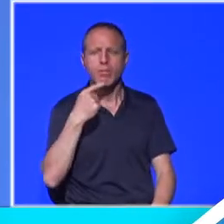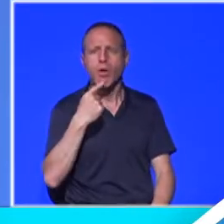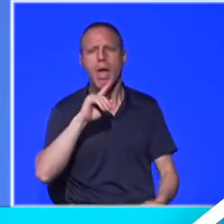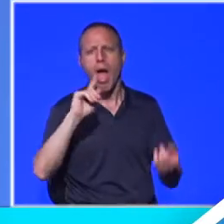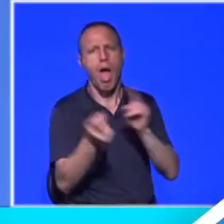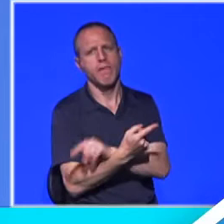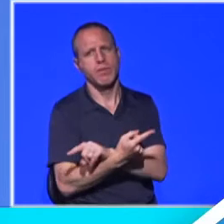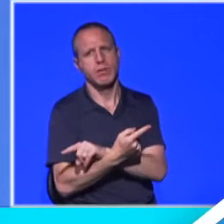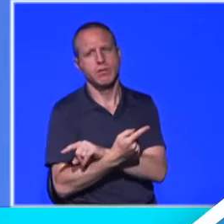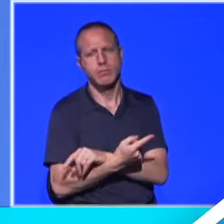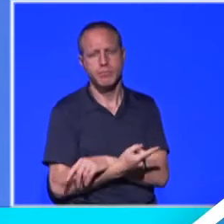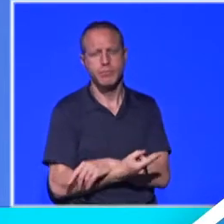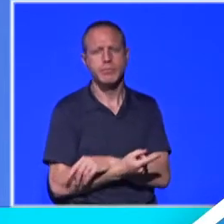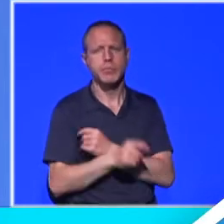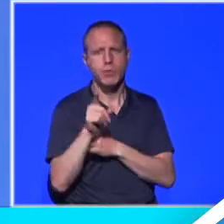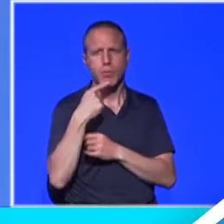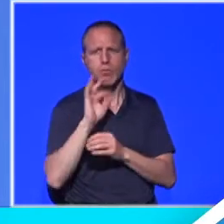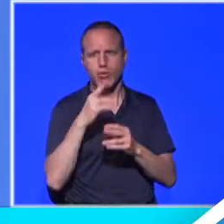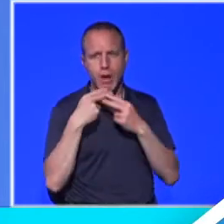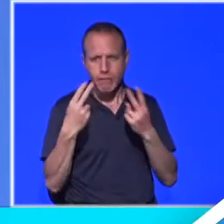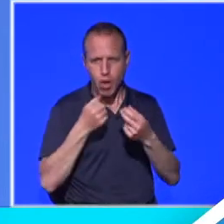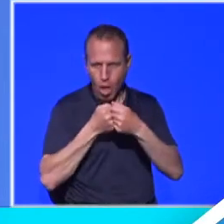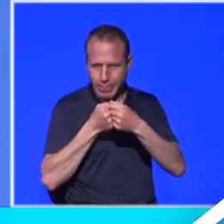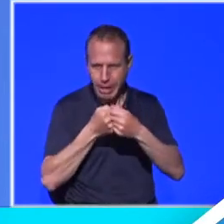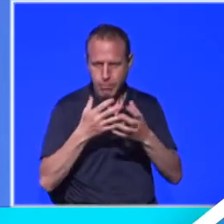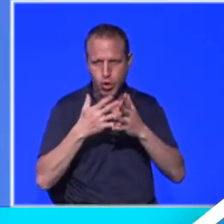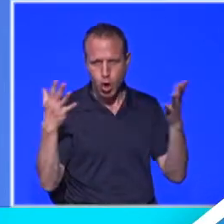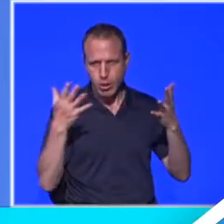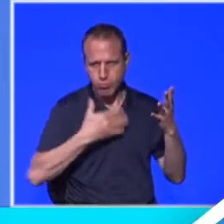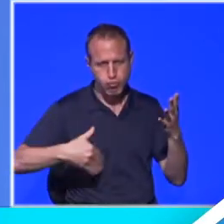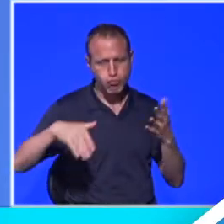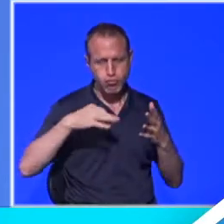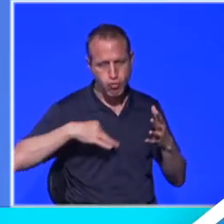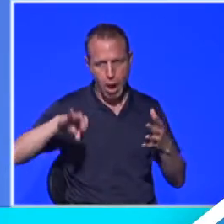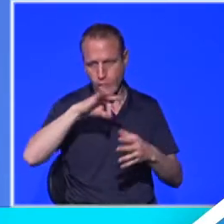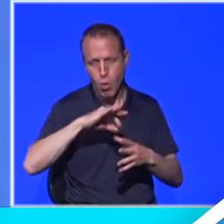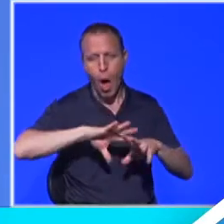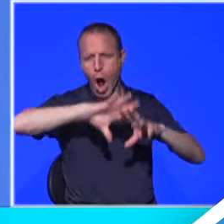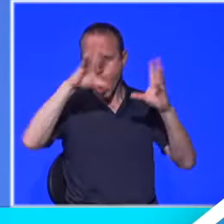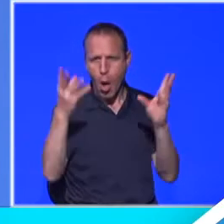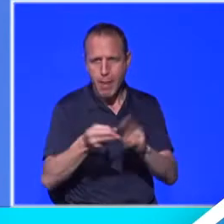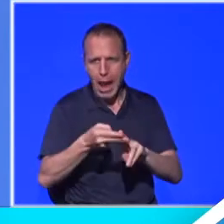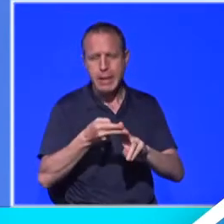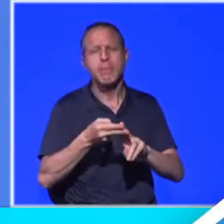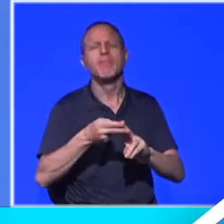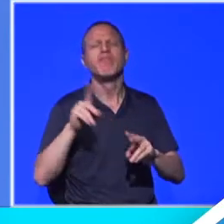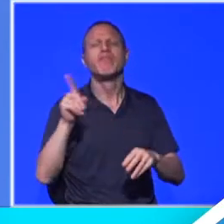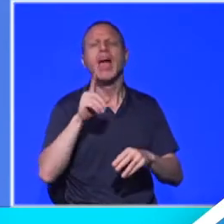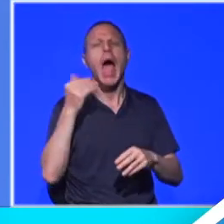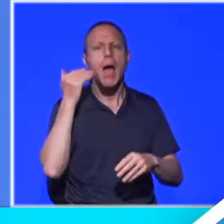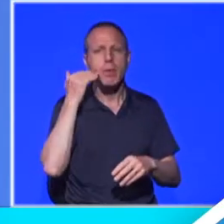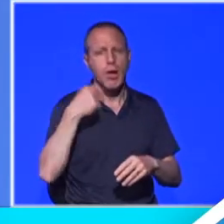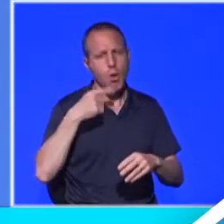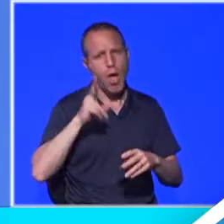את ההפך המוחלט. הוא אומר, כדי לפתור את האתגרים הגדולים שלנו, הגלובליים והאמריקאים, אנחנו חייבים שהממשלה